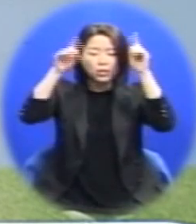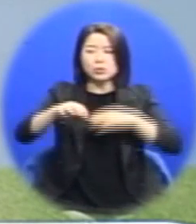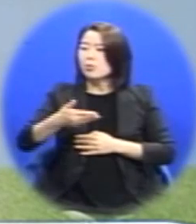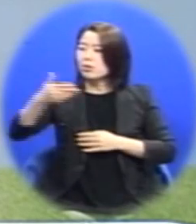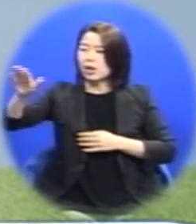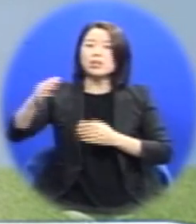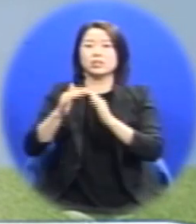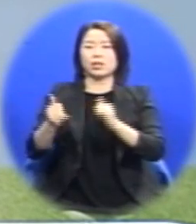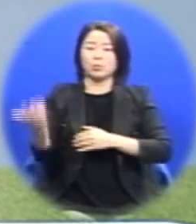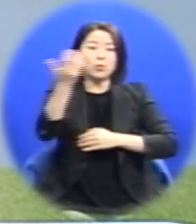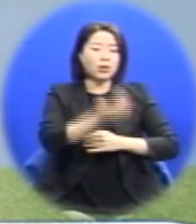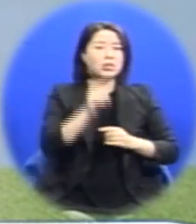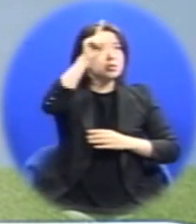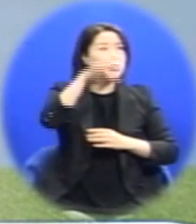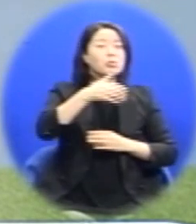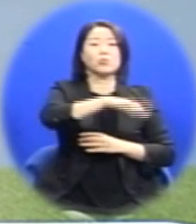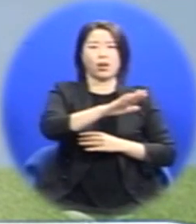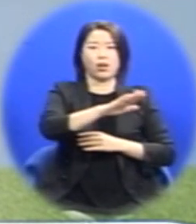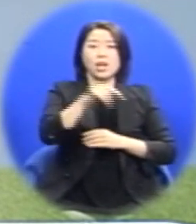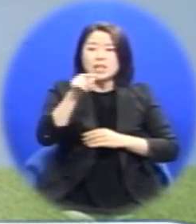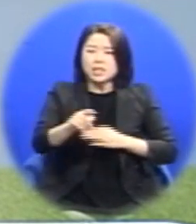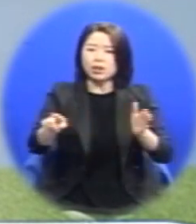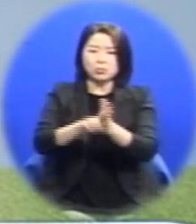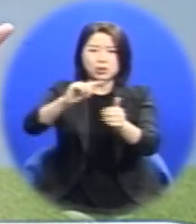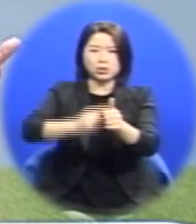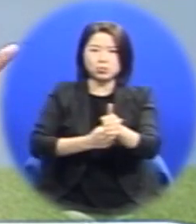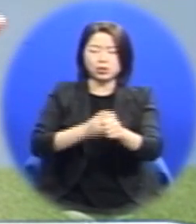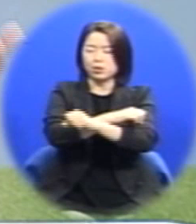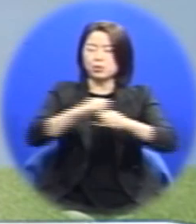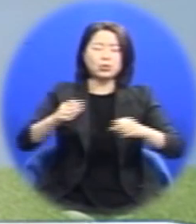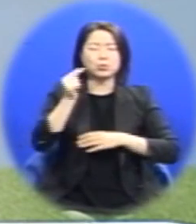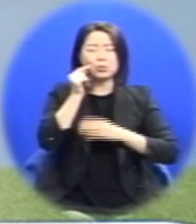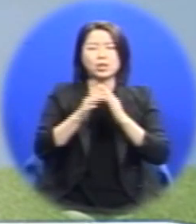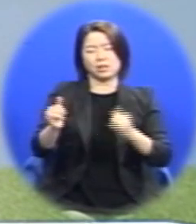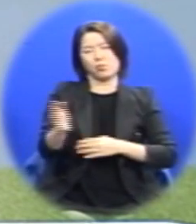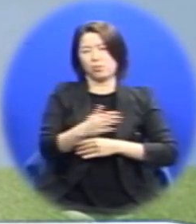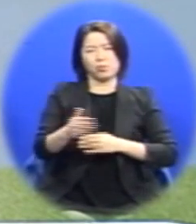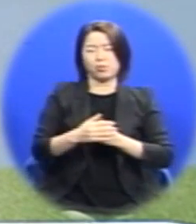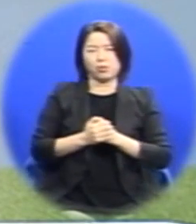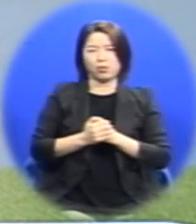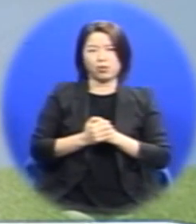천국 가게 됐어요. 이게 믿어지면 용서 못할 사람이 없어요.